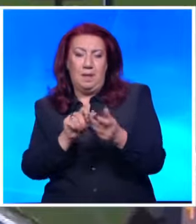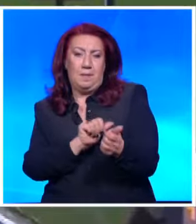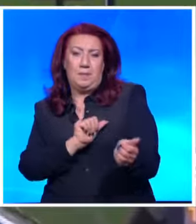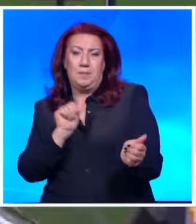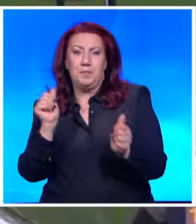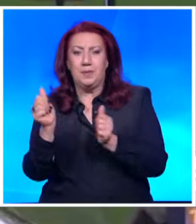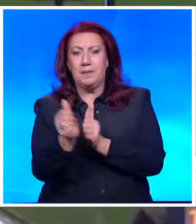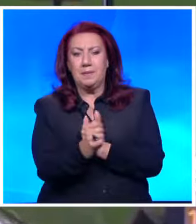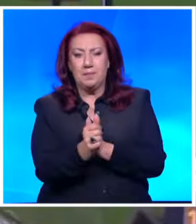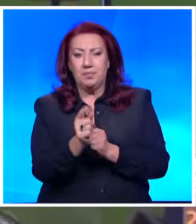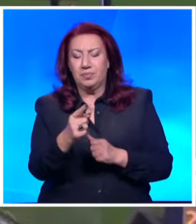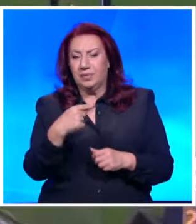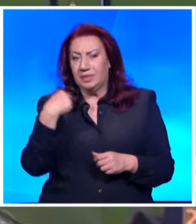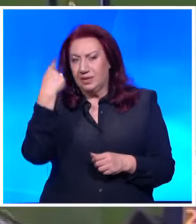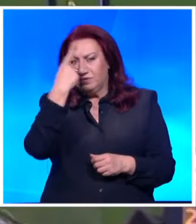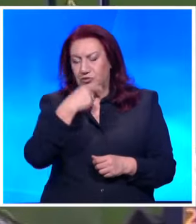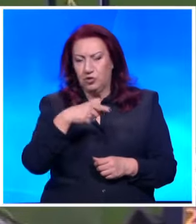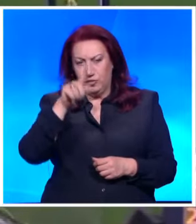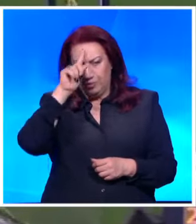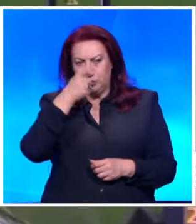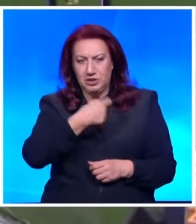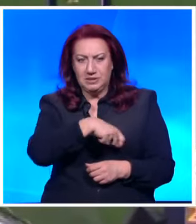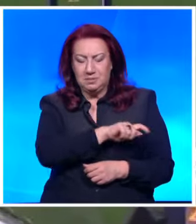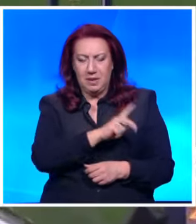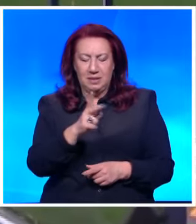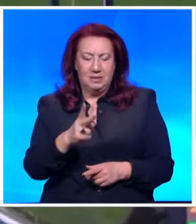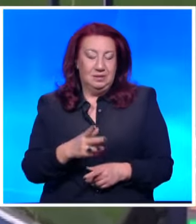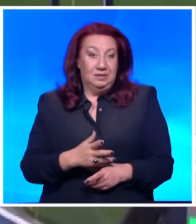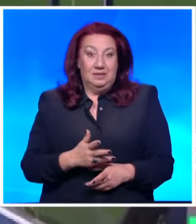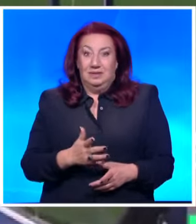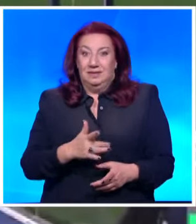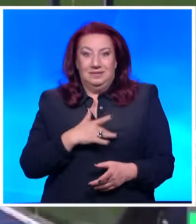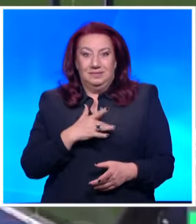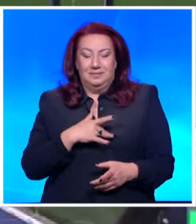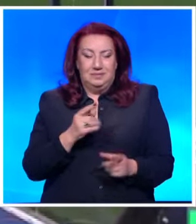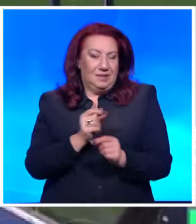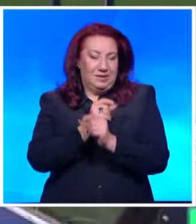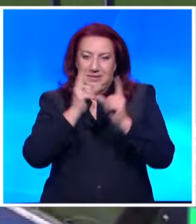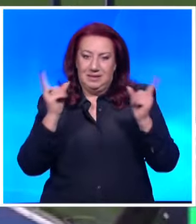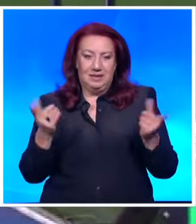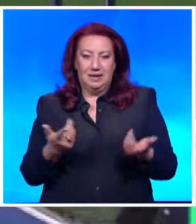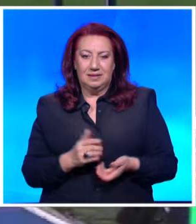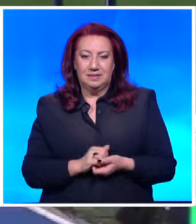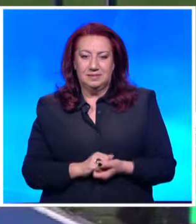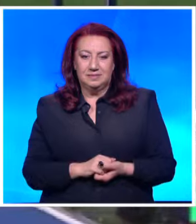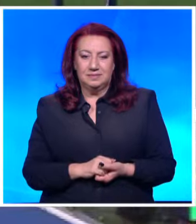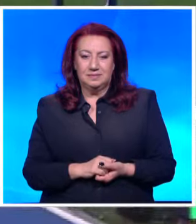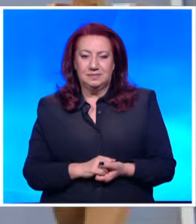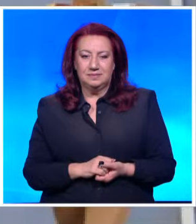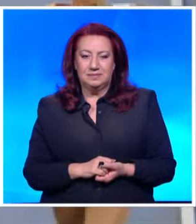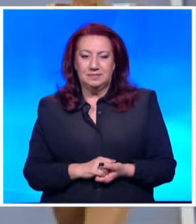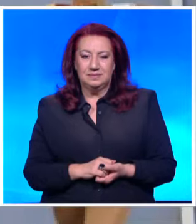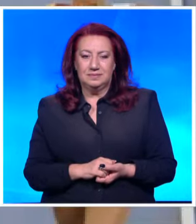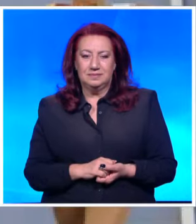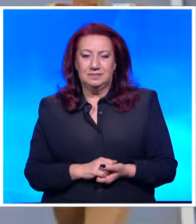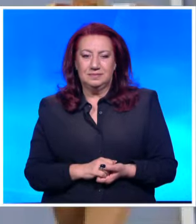я изпреваря, физиономията на испанката говори достатъчно за изненадата й от развитието на състезанието. Ha levantado Laura el